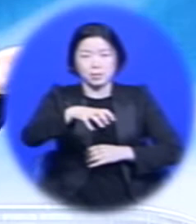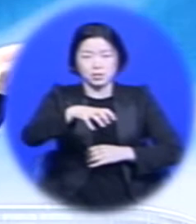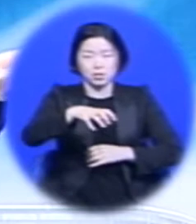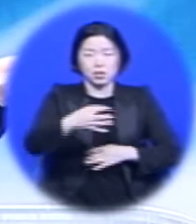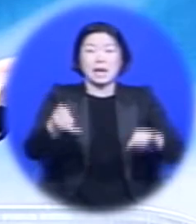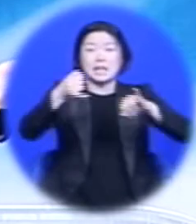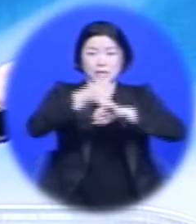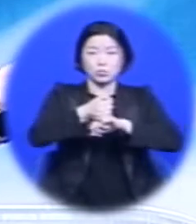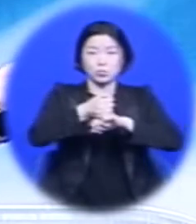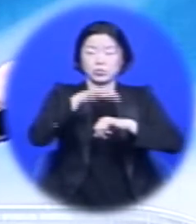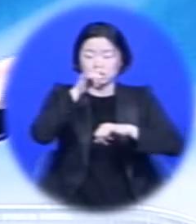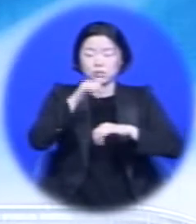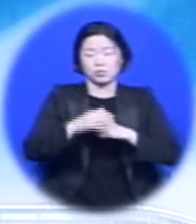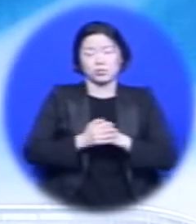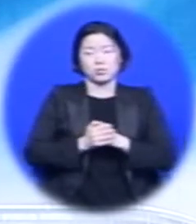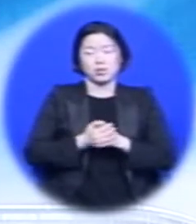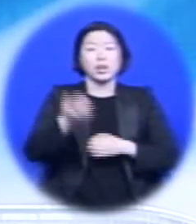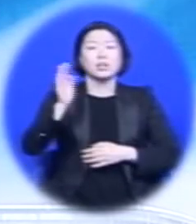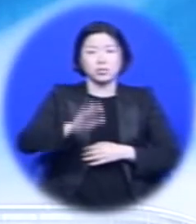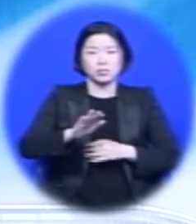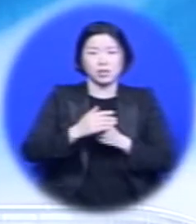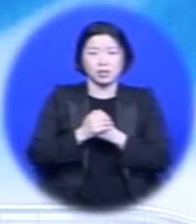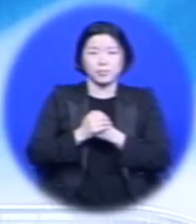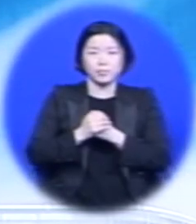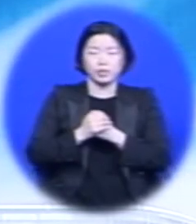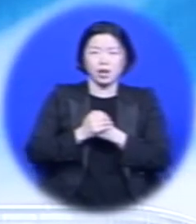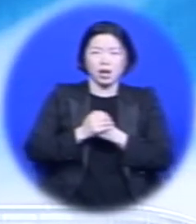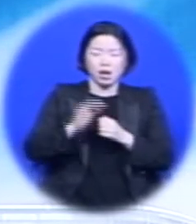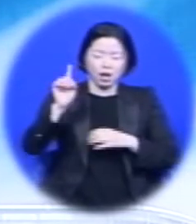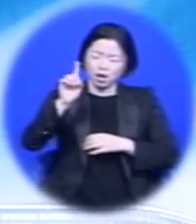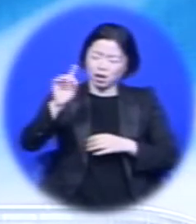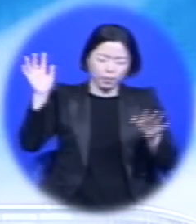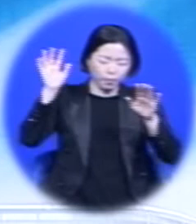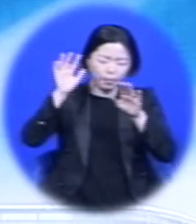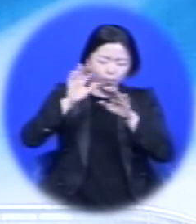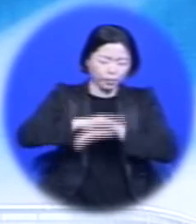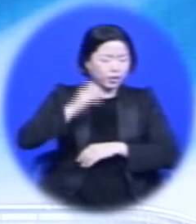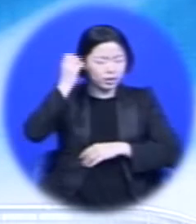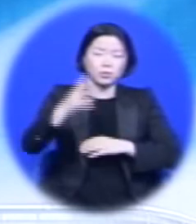그리고 약속한 겁니다. 그런데 까맣게 잊어버리고 있어요.